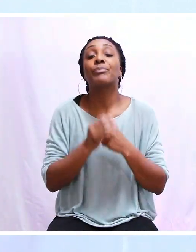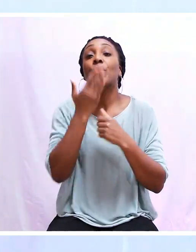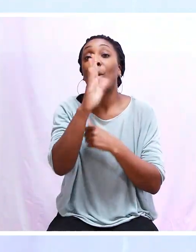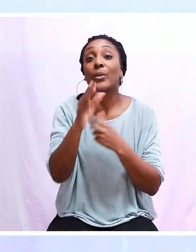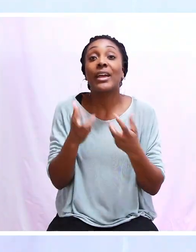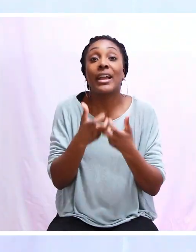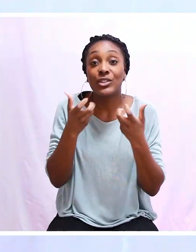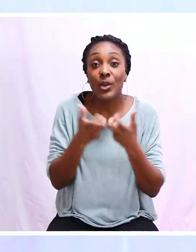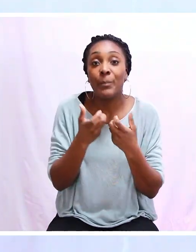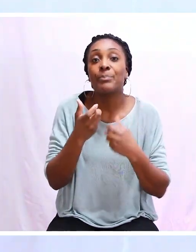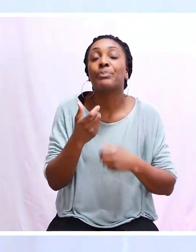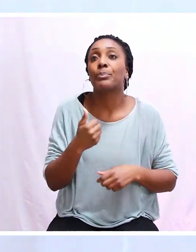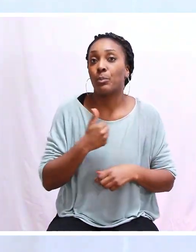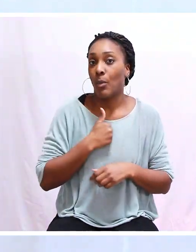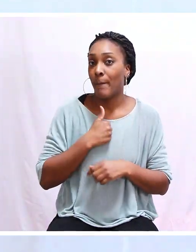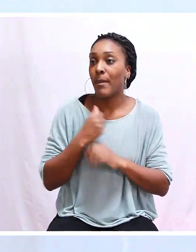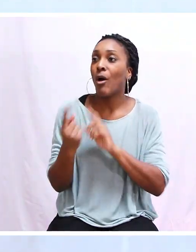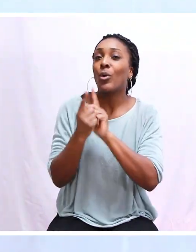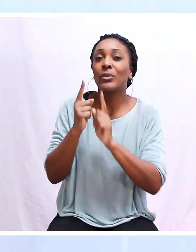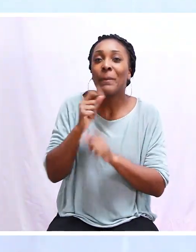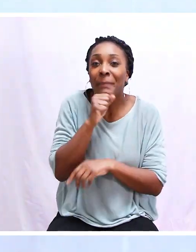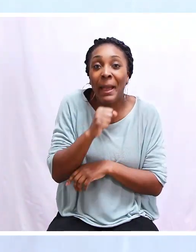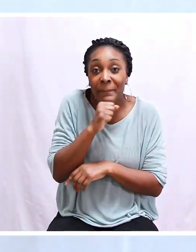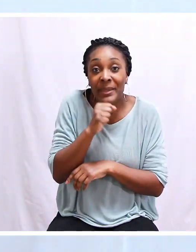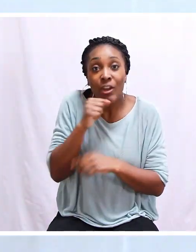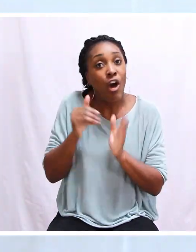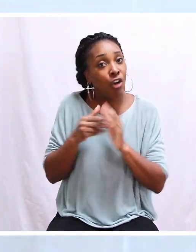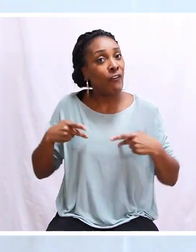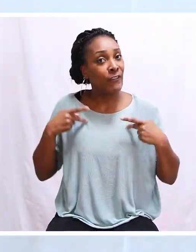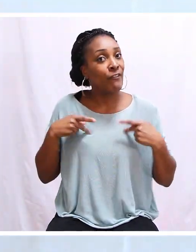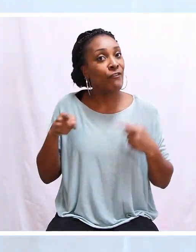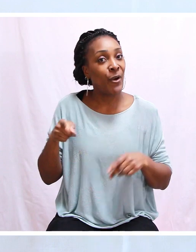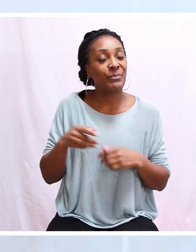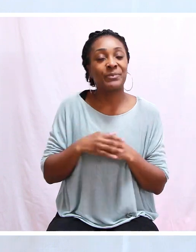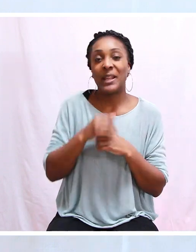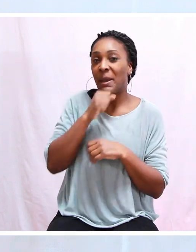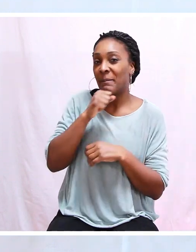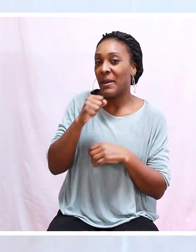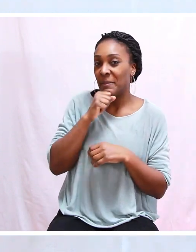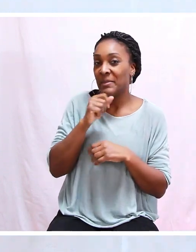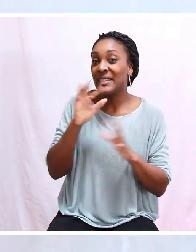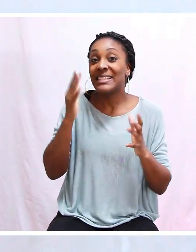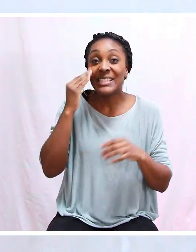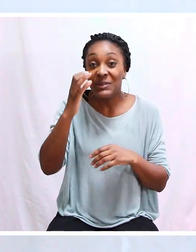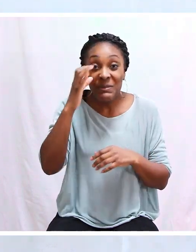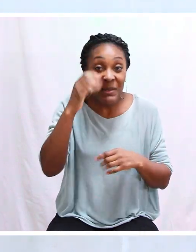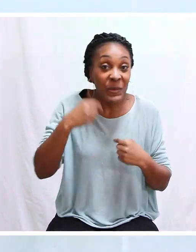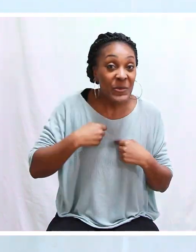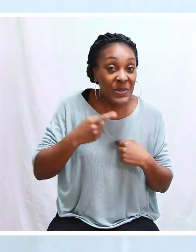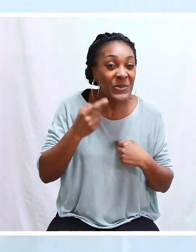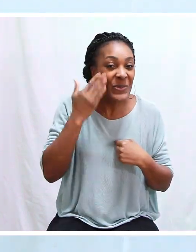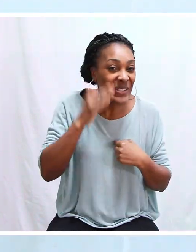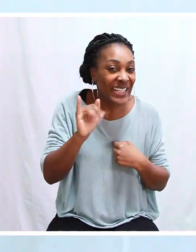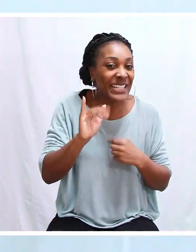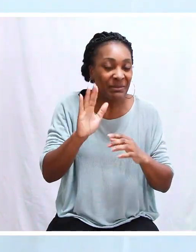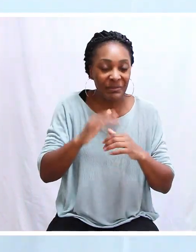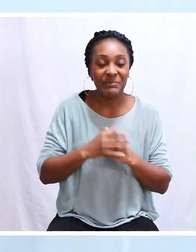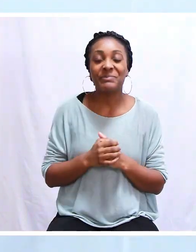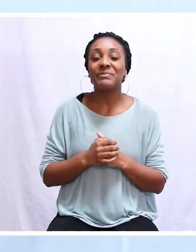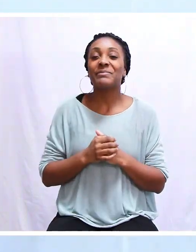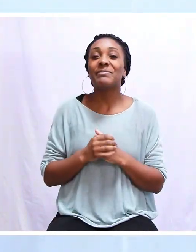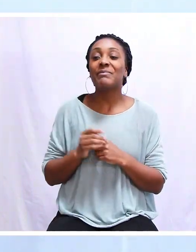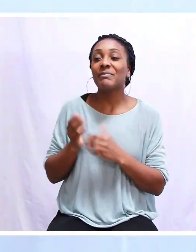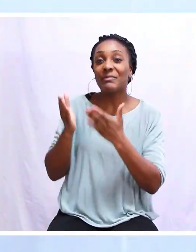exemple de ce que j'ai rencontré, une mamie qui vit toujours aujourd'hui. Si elle écoute, elle va se reconnaître. C'est une mamie